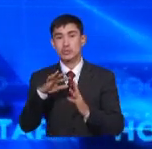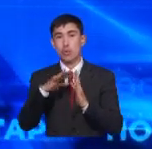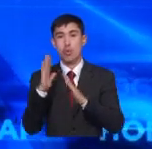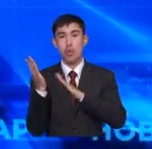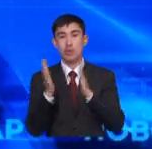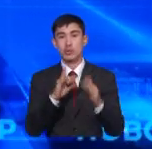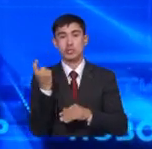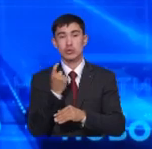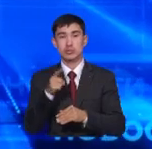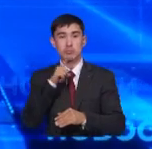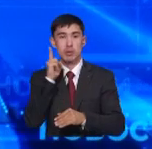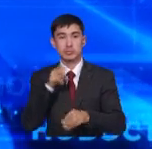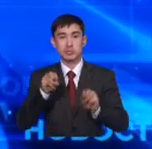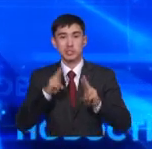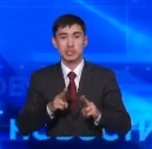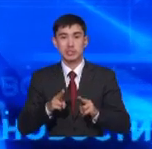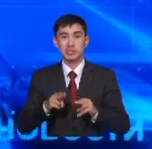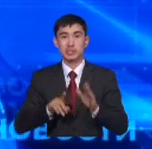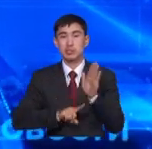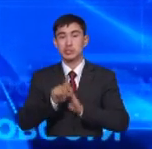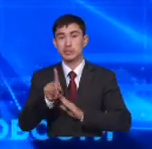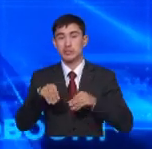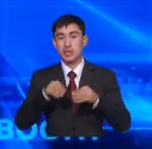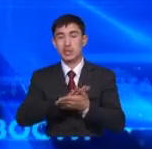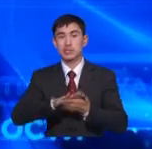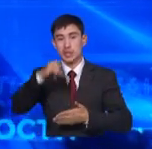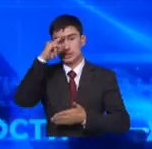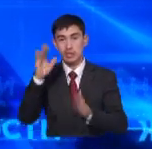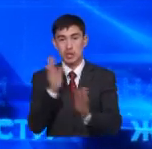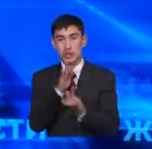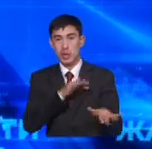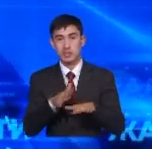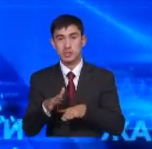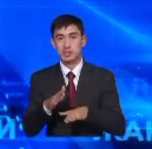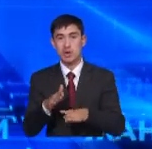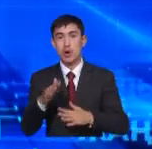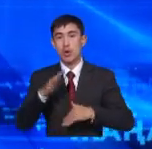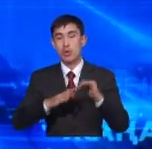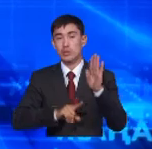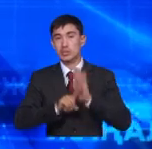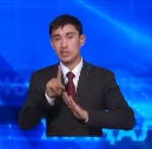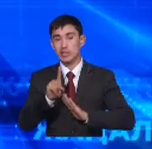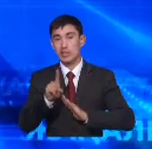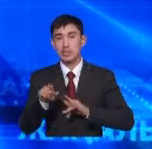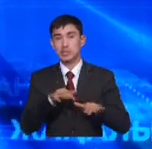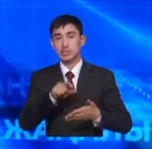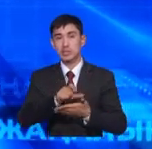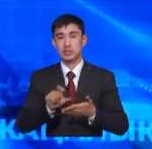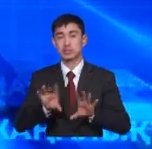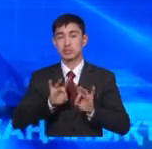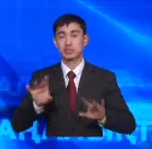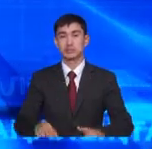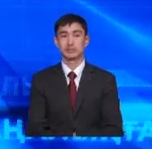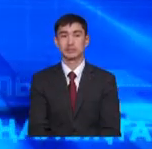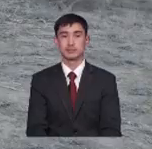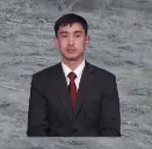мен ерікті жастар тұқым жинау апталығын бастады. Таза Қазақстан экологиялық акциясы аясында қолға алынған игі шараға тілшіміз де барып қайтты.